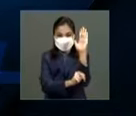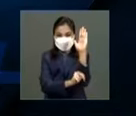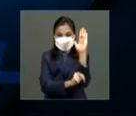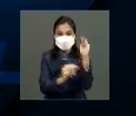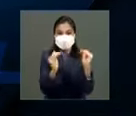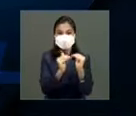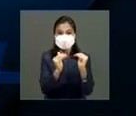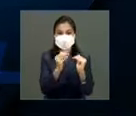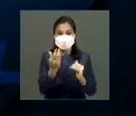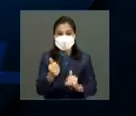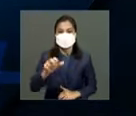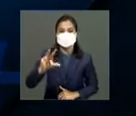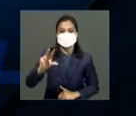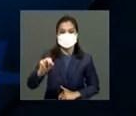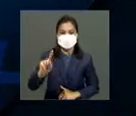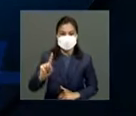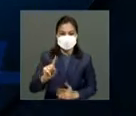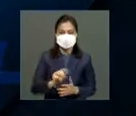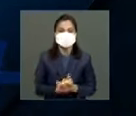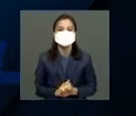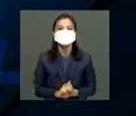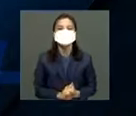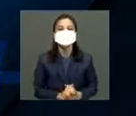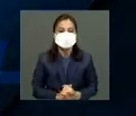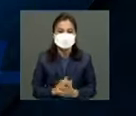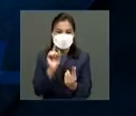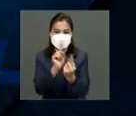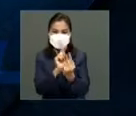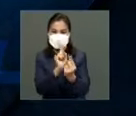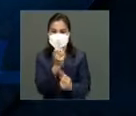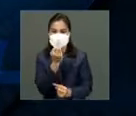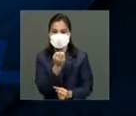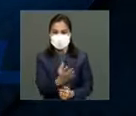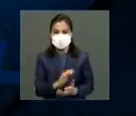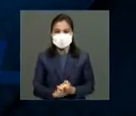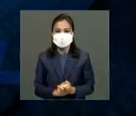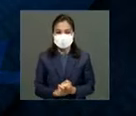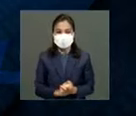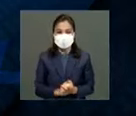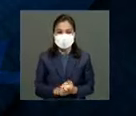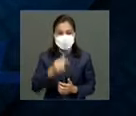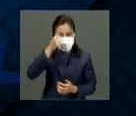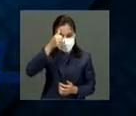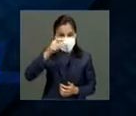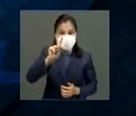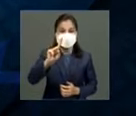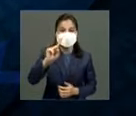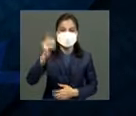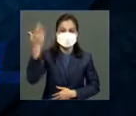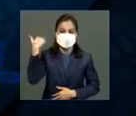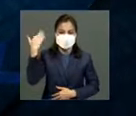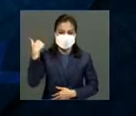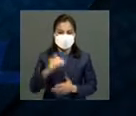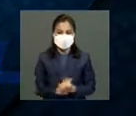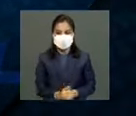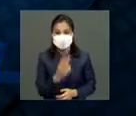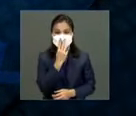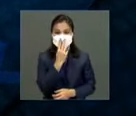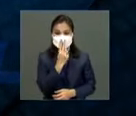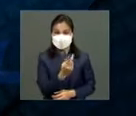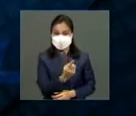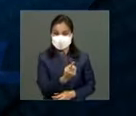ท่ากันก็คือ31คนนะครับที่พบกันในช่วงเวลาที่ผ่านมาในรอบ24ชั่วโมงมาดูตัวเลข